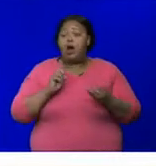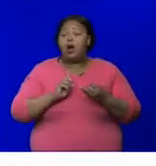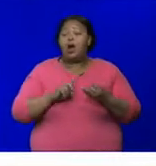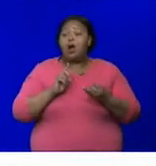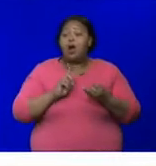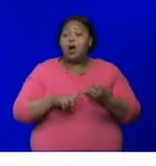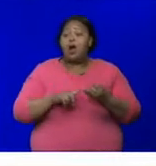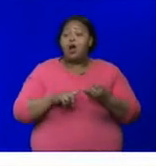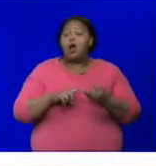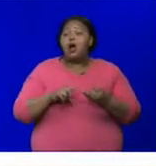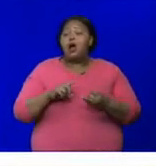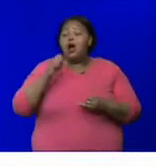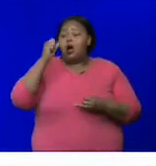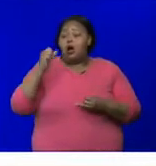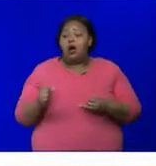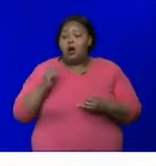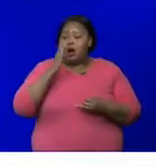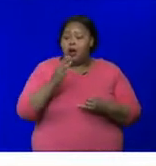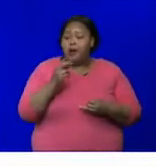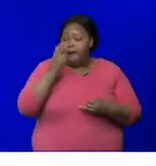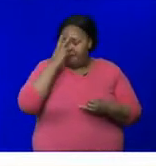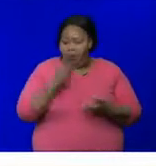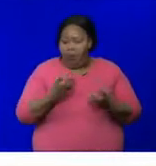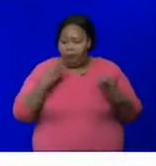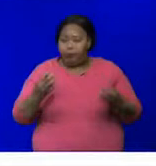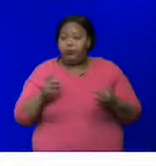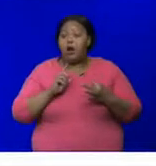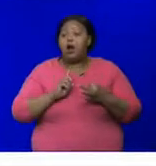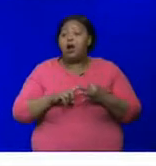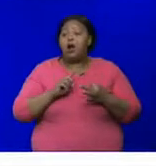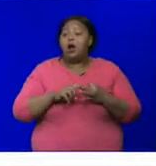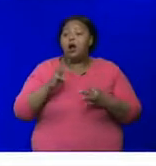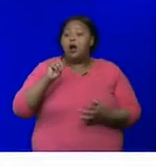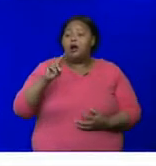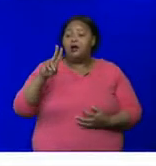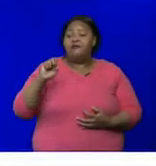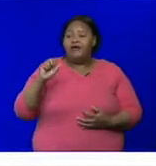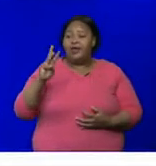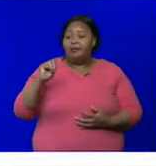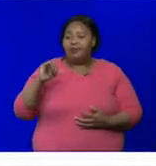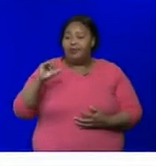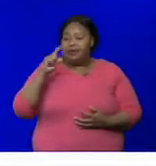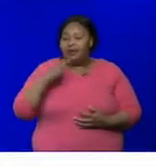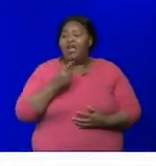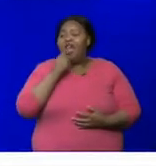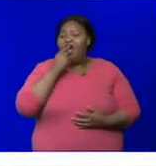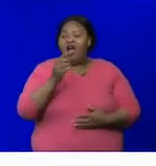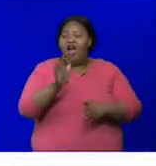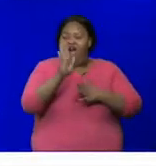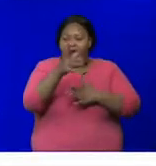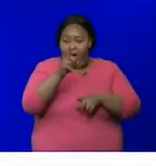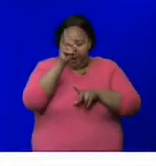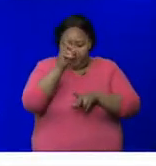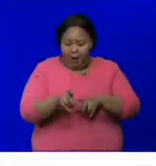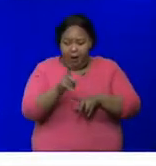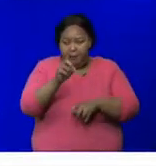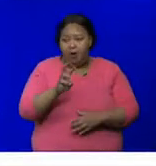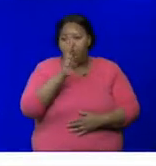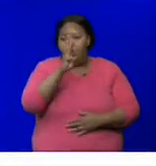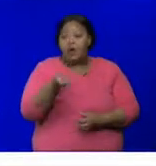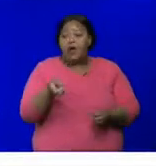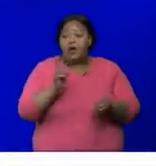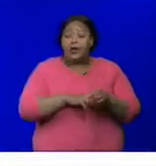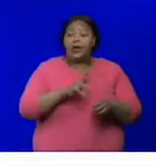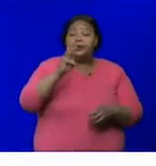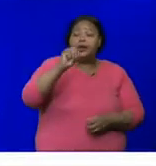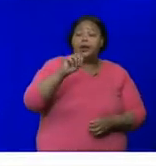mpaka coal at lubhuku coal e south of maloma kunel site lelinge ndansi